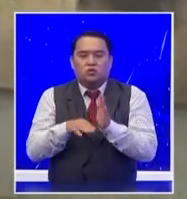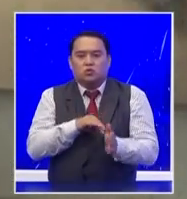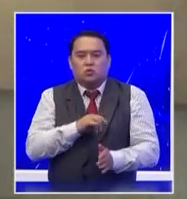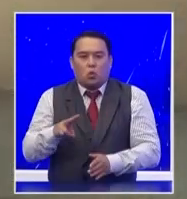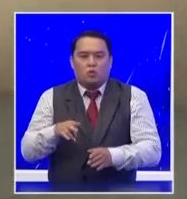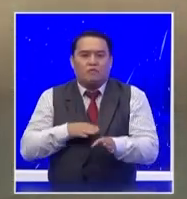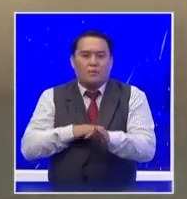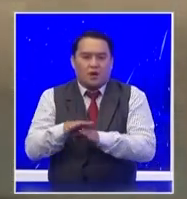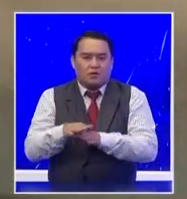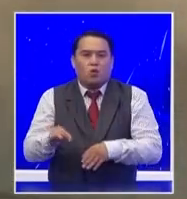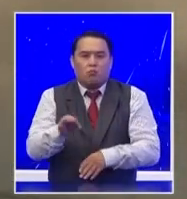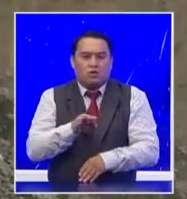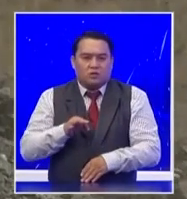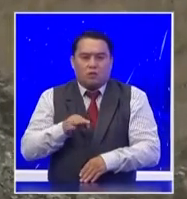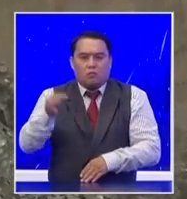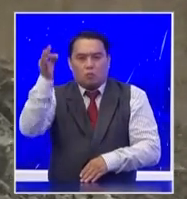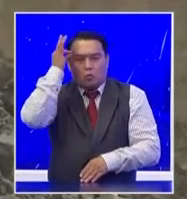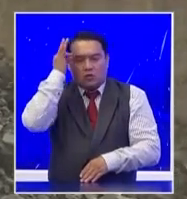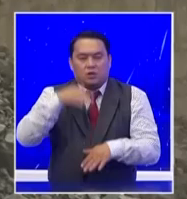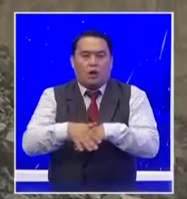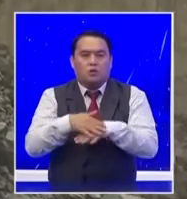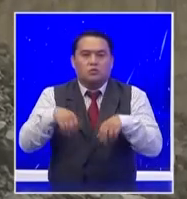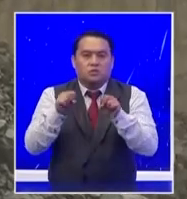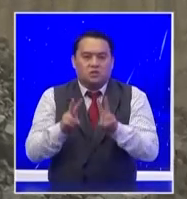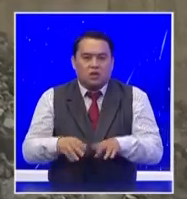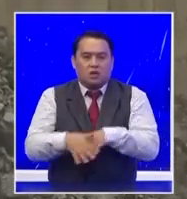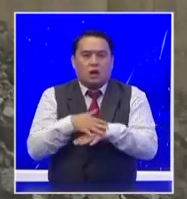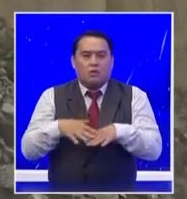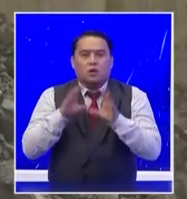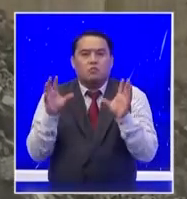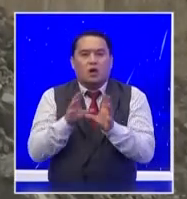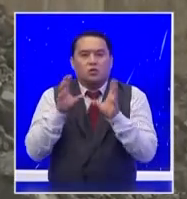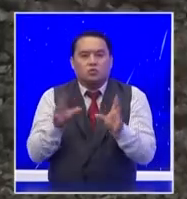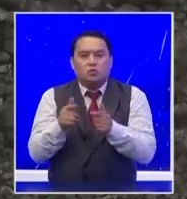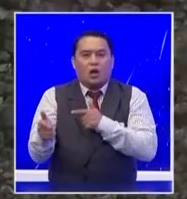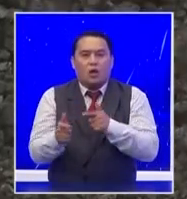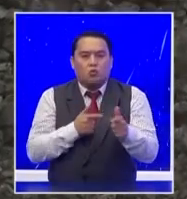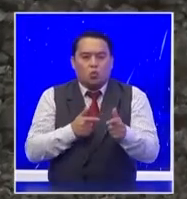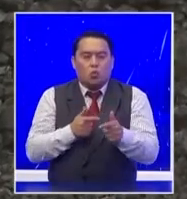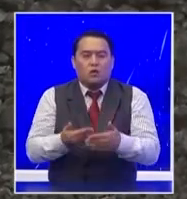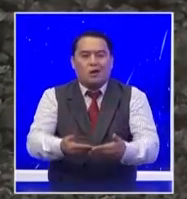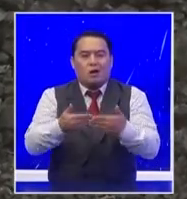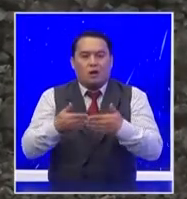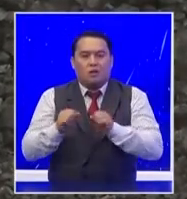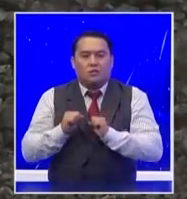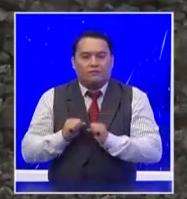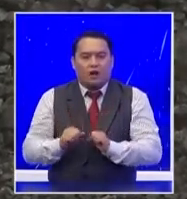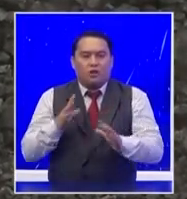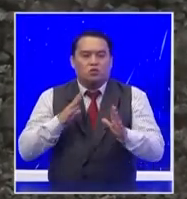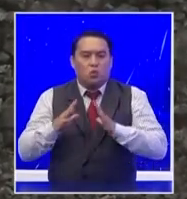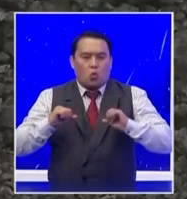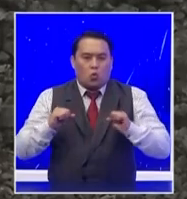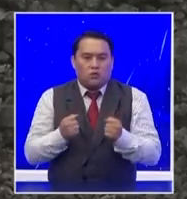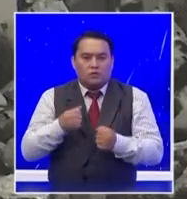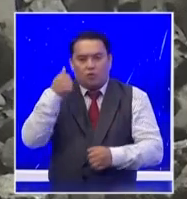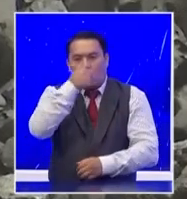уже реализовано жителям области. Помня народную мудрость, специалисты просят населения позаботиться о заготовке угля заблаговременно, не дожидаясь ажиотажа в холодное